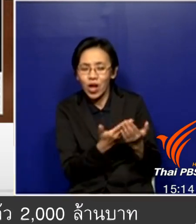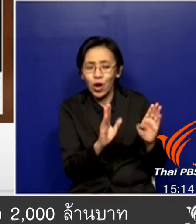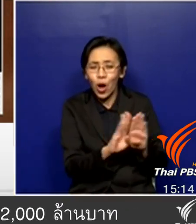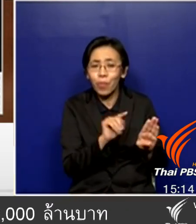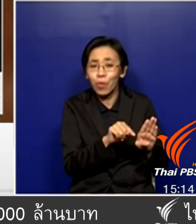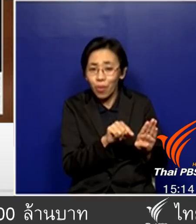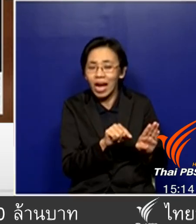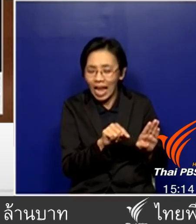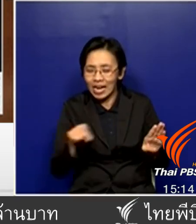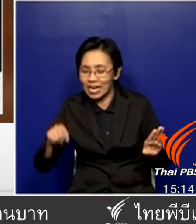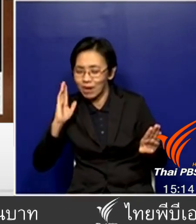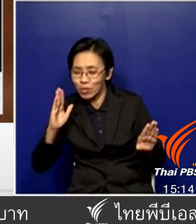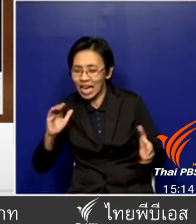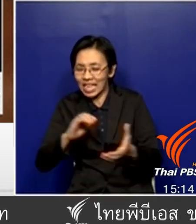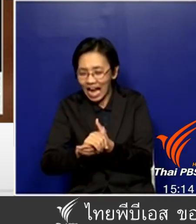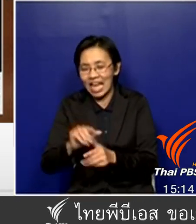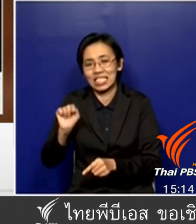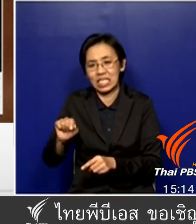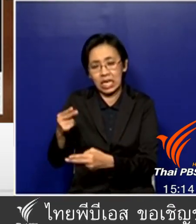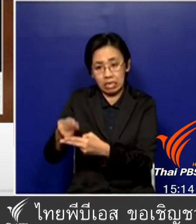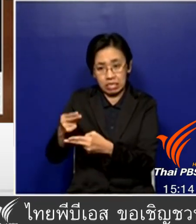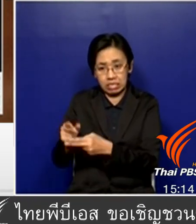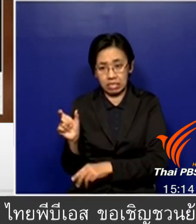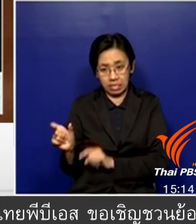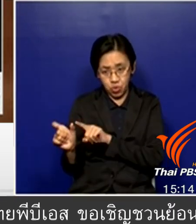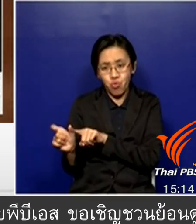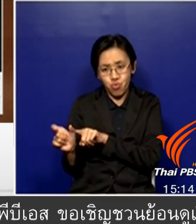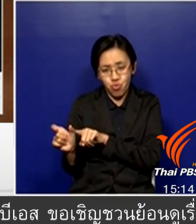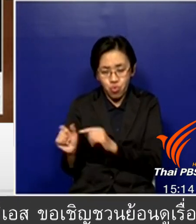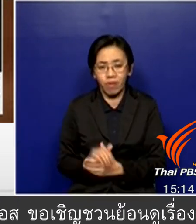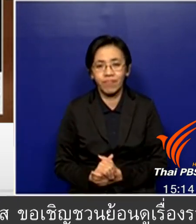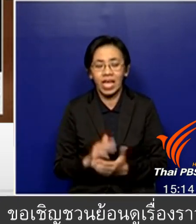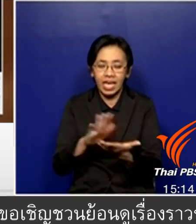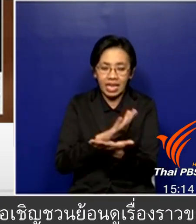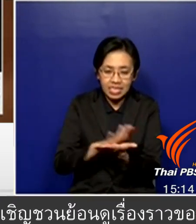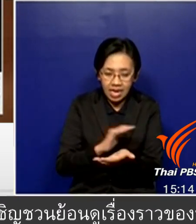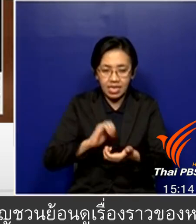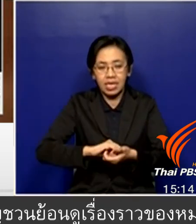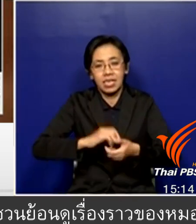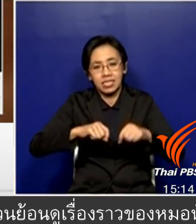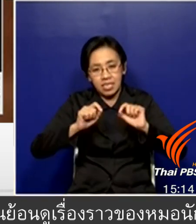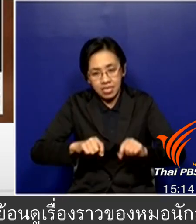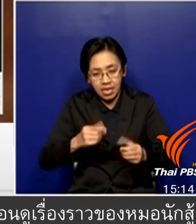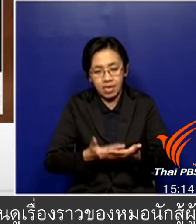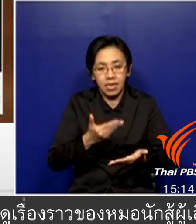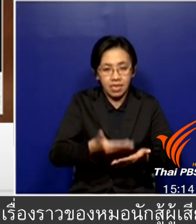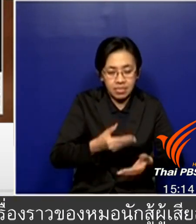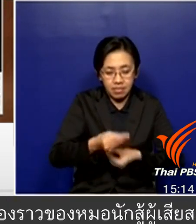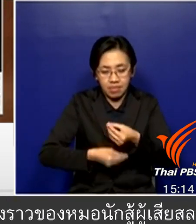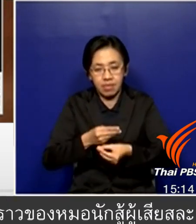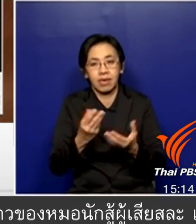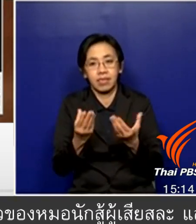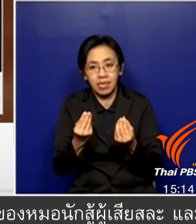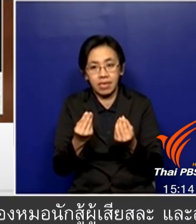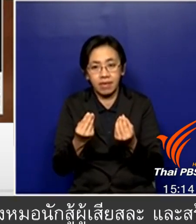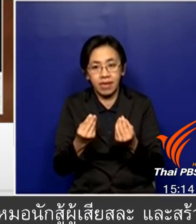ครั คนเหล่านี้คือคนที่มีชื่ออยู่ในสารบบที่ดินหนังสือสัญญาการซื้อขายที่ดินที่ผมกำลงจะแดง